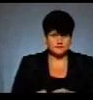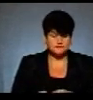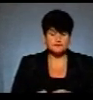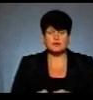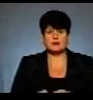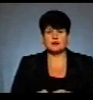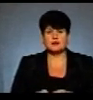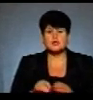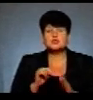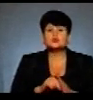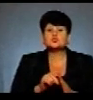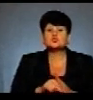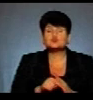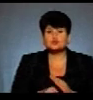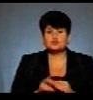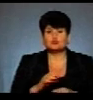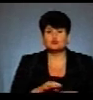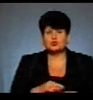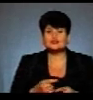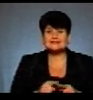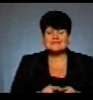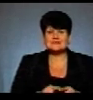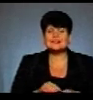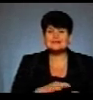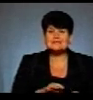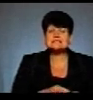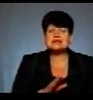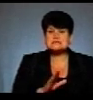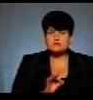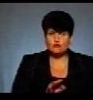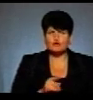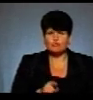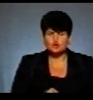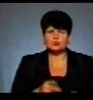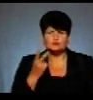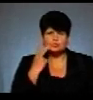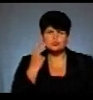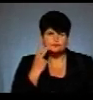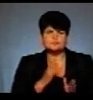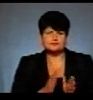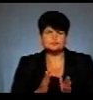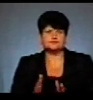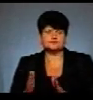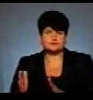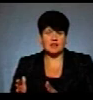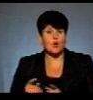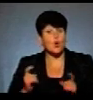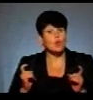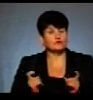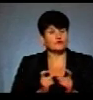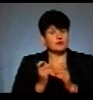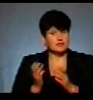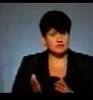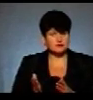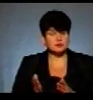от суть булінгу, що це насильство, але воно є тривале і систематичне. А ось конфлікт вже